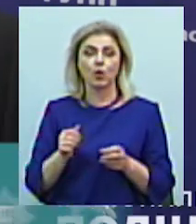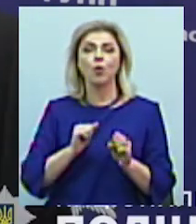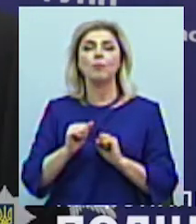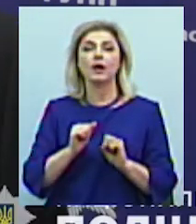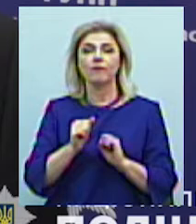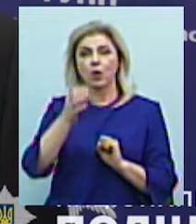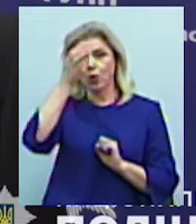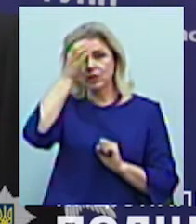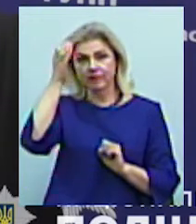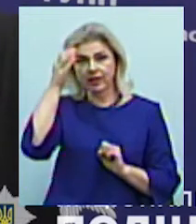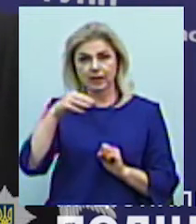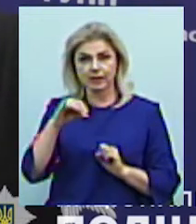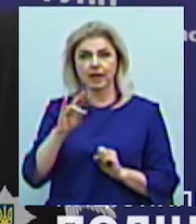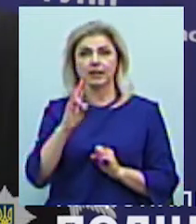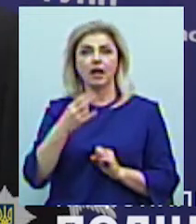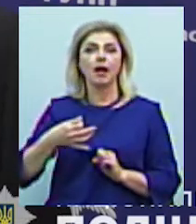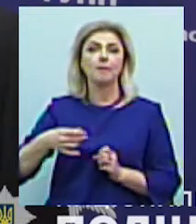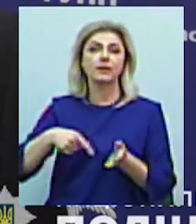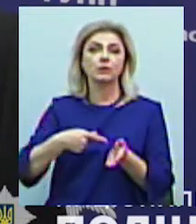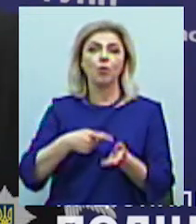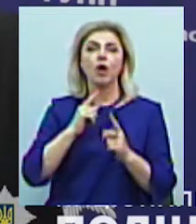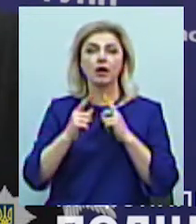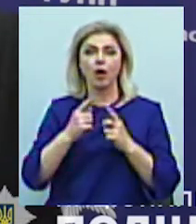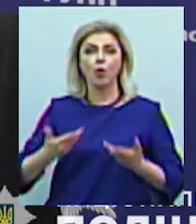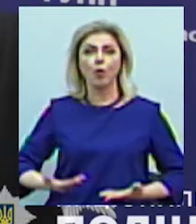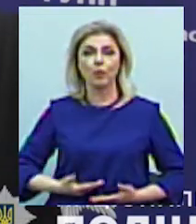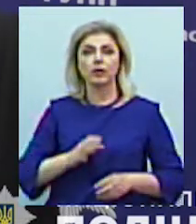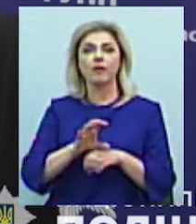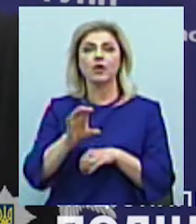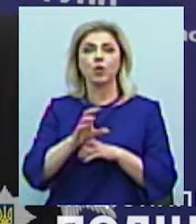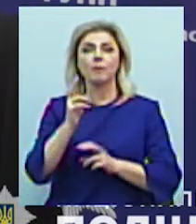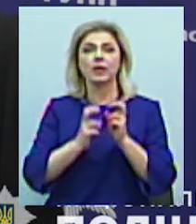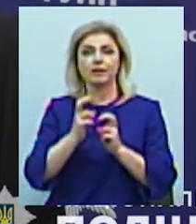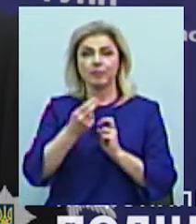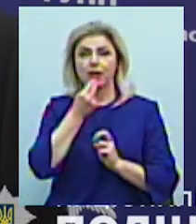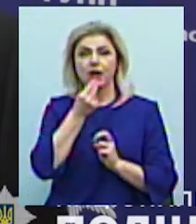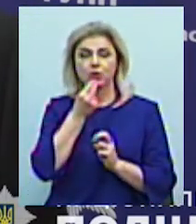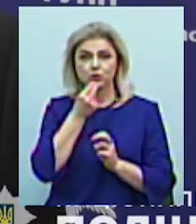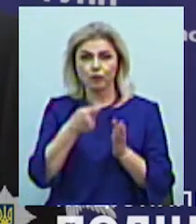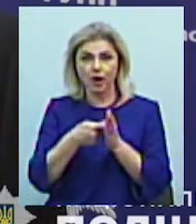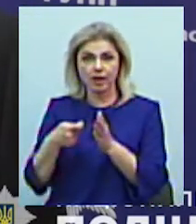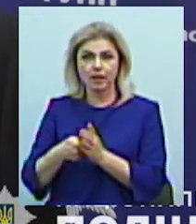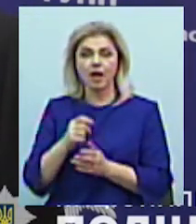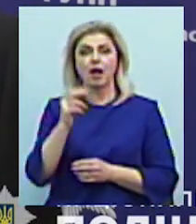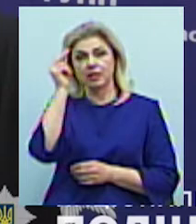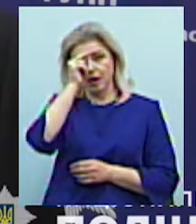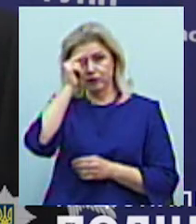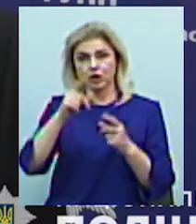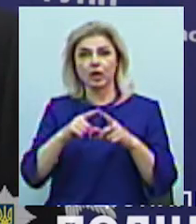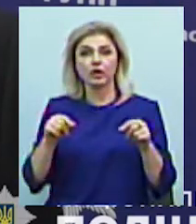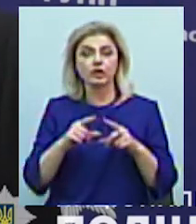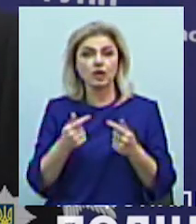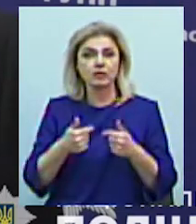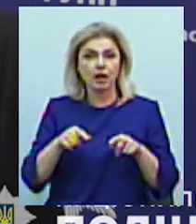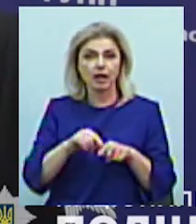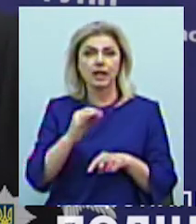управління освіти Миколаївської міської ради, комунального виробничого підприємства з харчування навчальних закладів Миколаївської міської ради